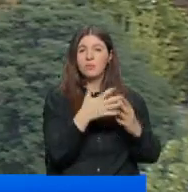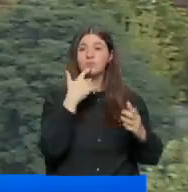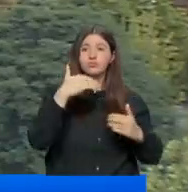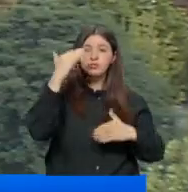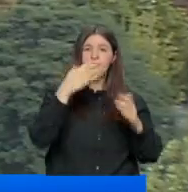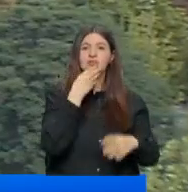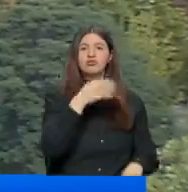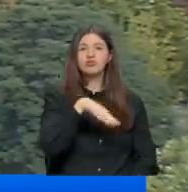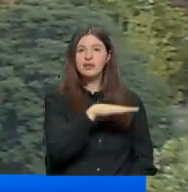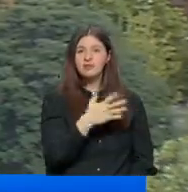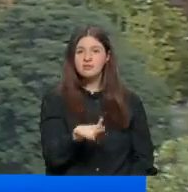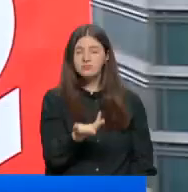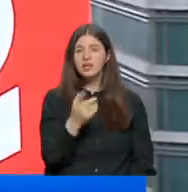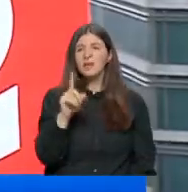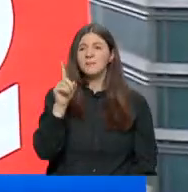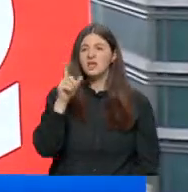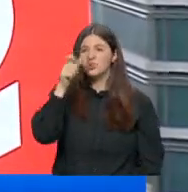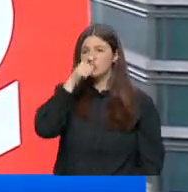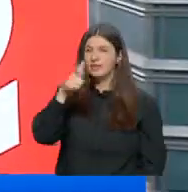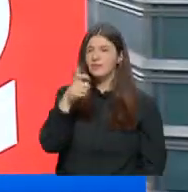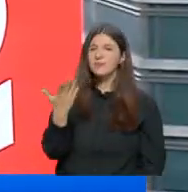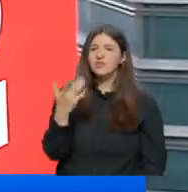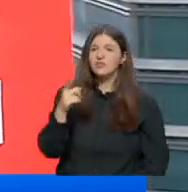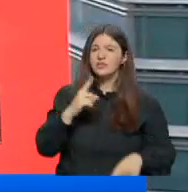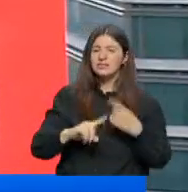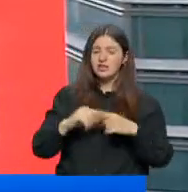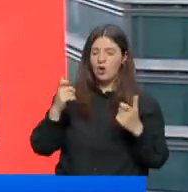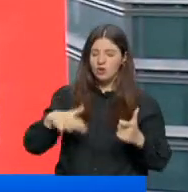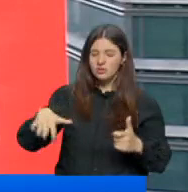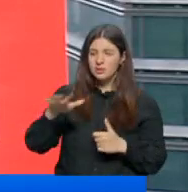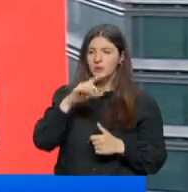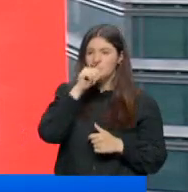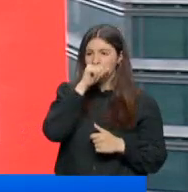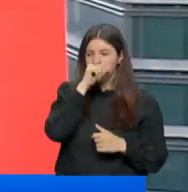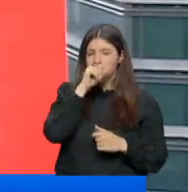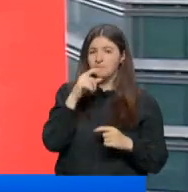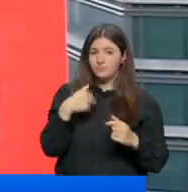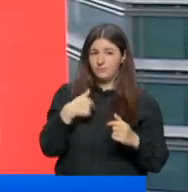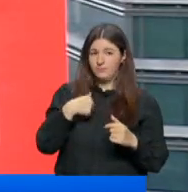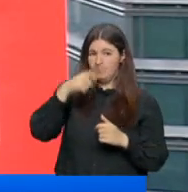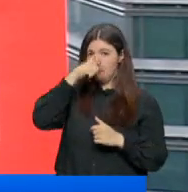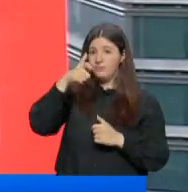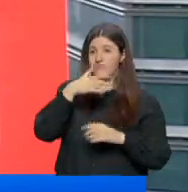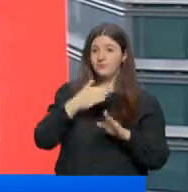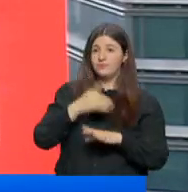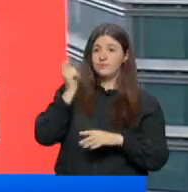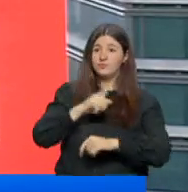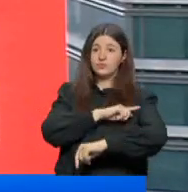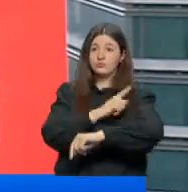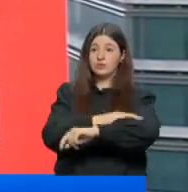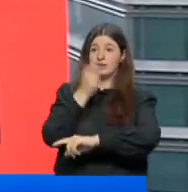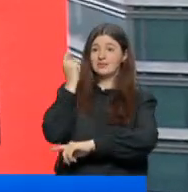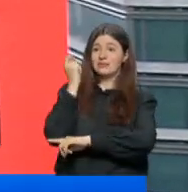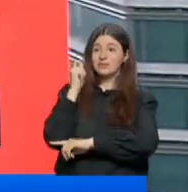büyüklerden, gençlerden? Ya bir kere Türkiye'de maalesef bu siyaset ortamının bence Türkiye'nin gerçek gücünü